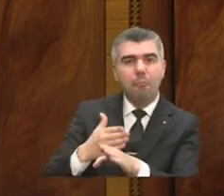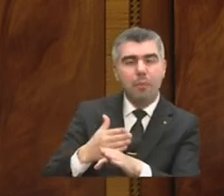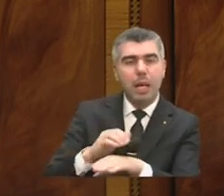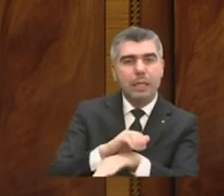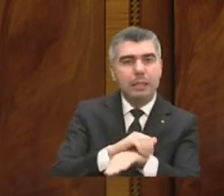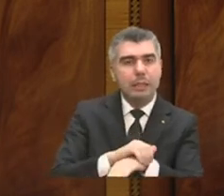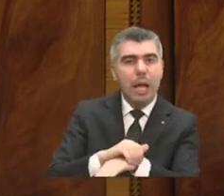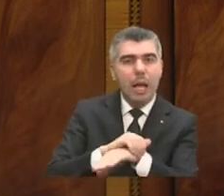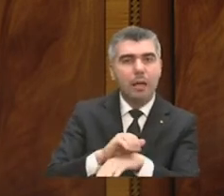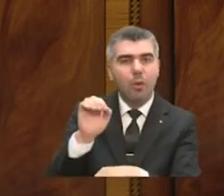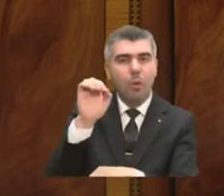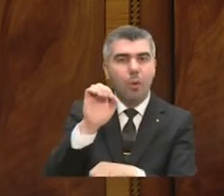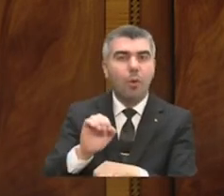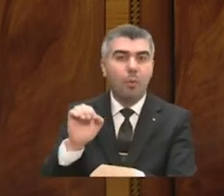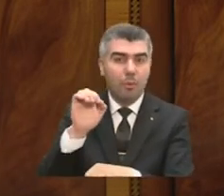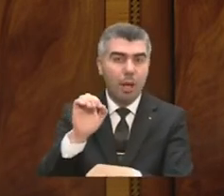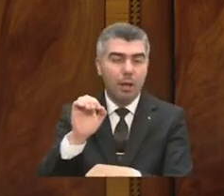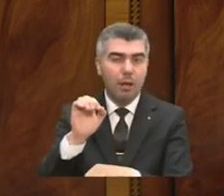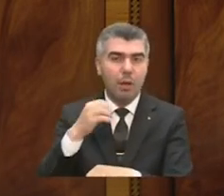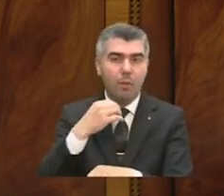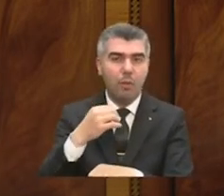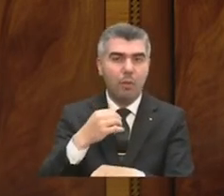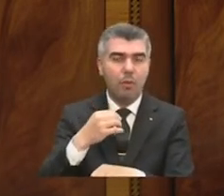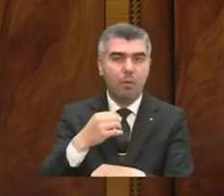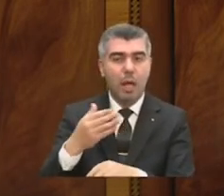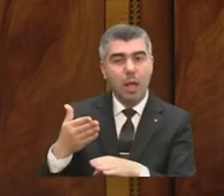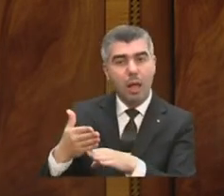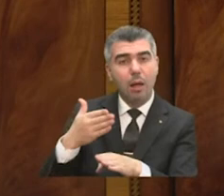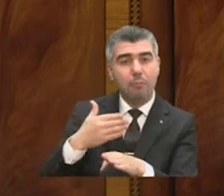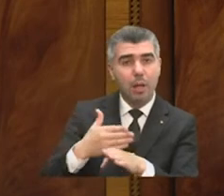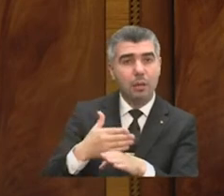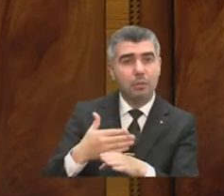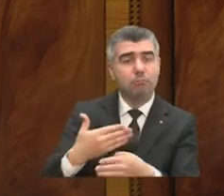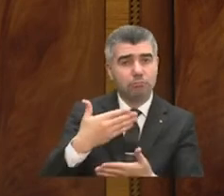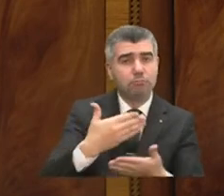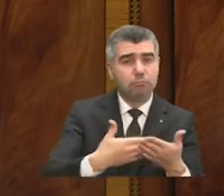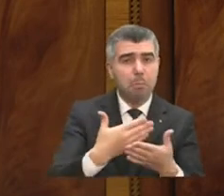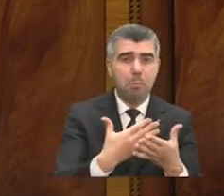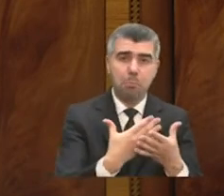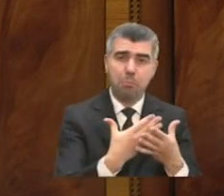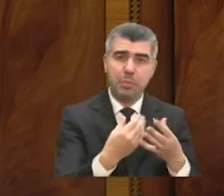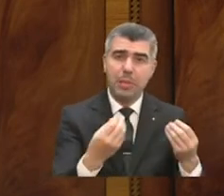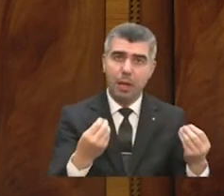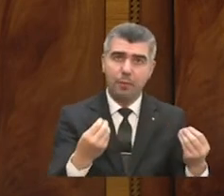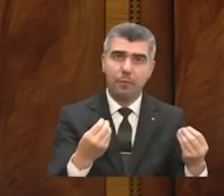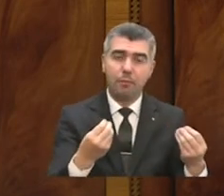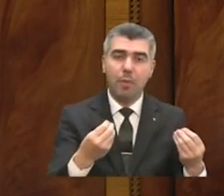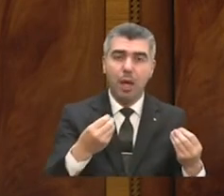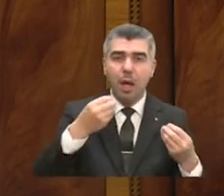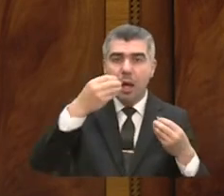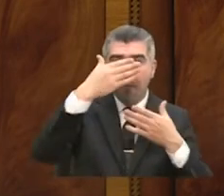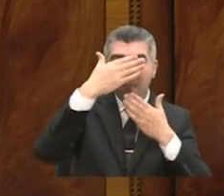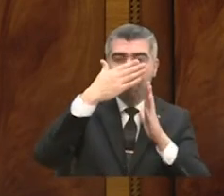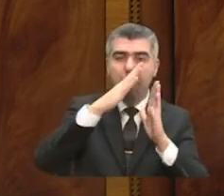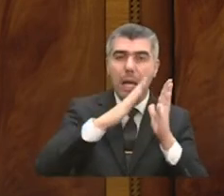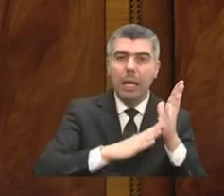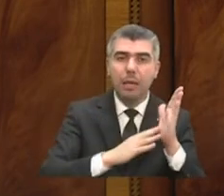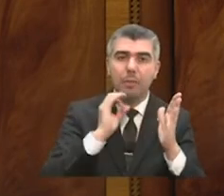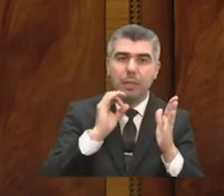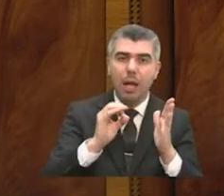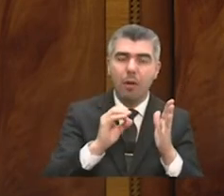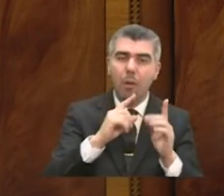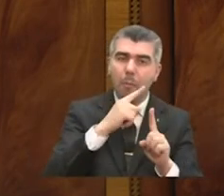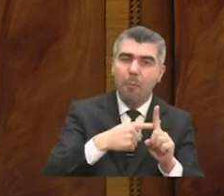des positions négatives et oublient justement les différentes décisions et résolutions